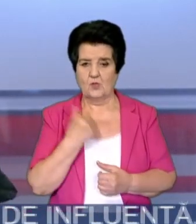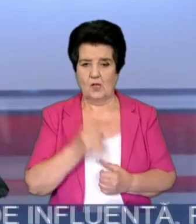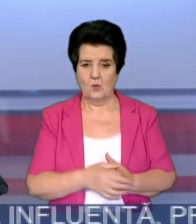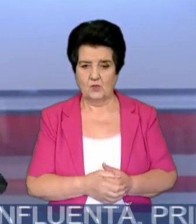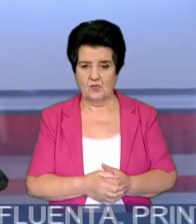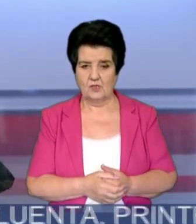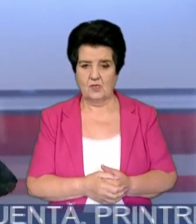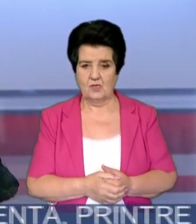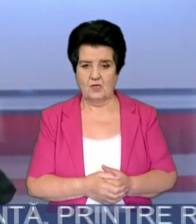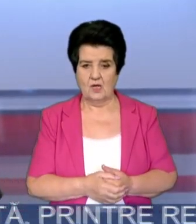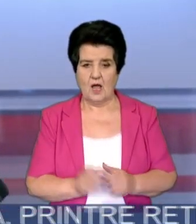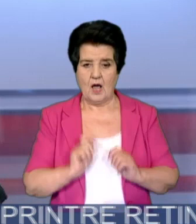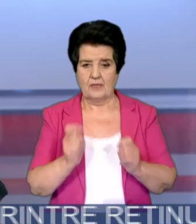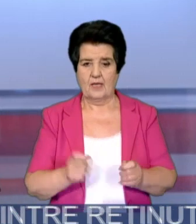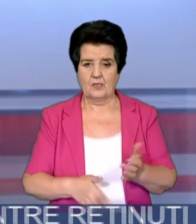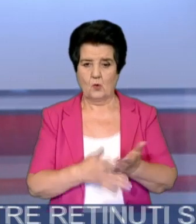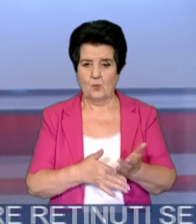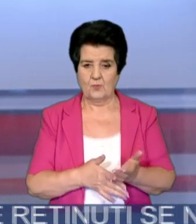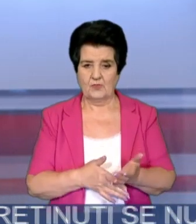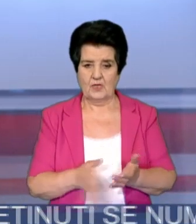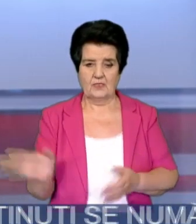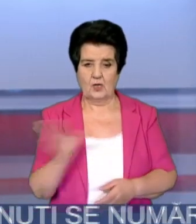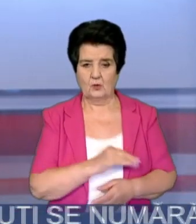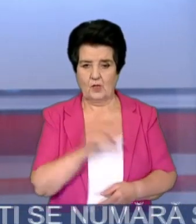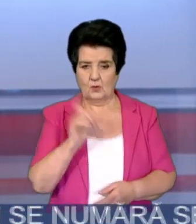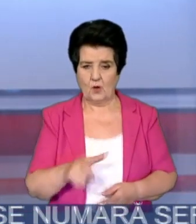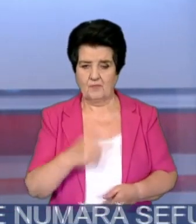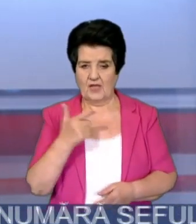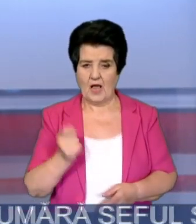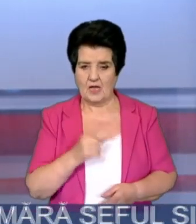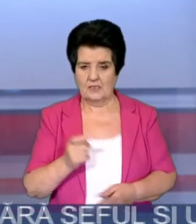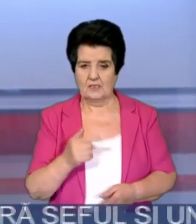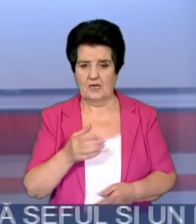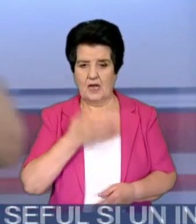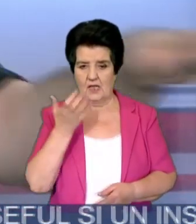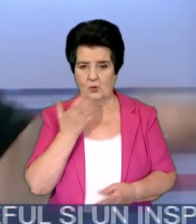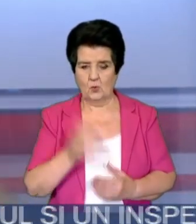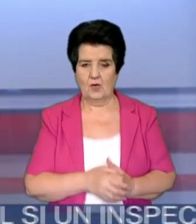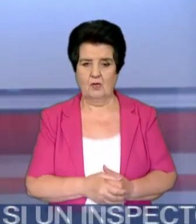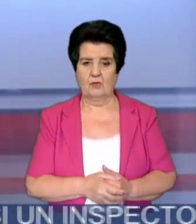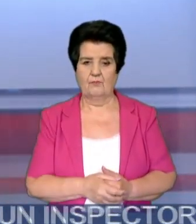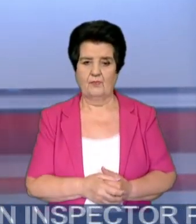a dat compensații la absolut toată lumea, pe gaze, pe căldură, așa,